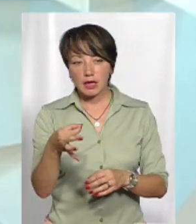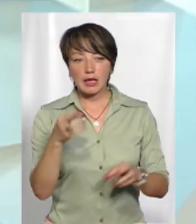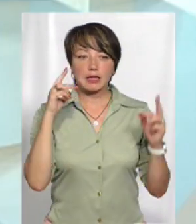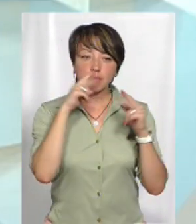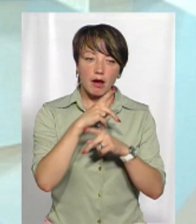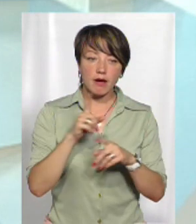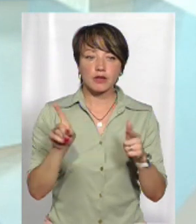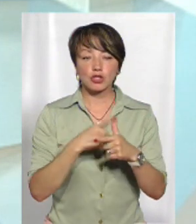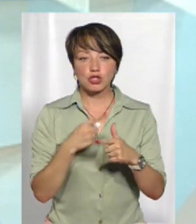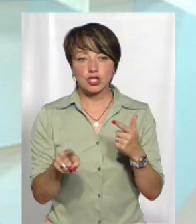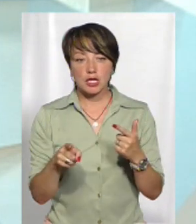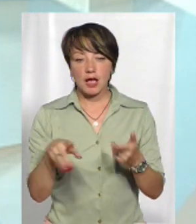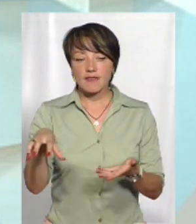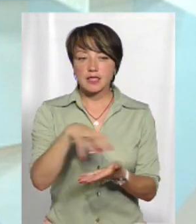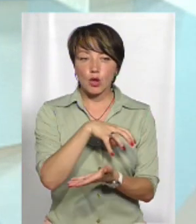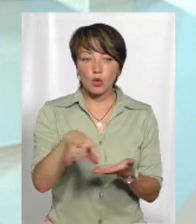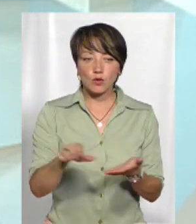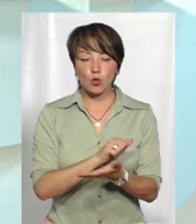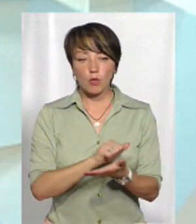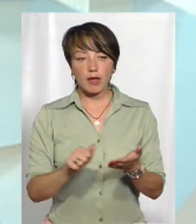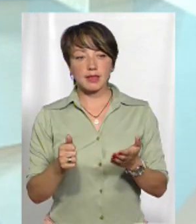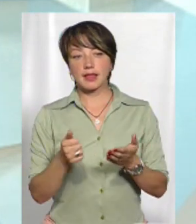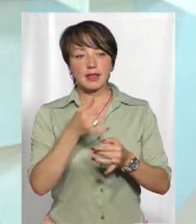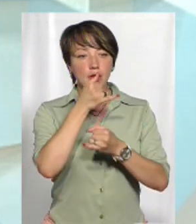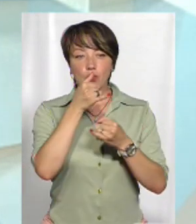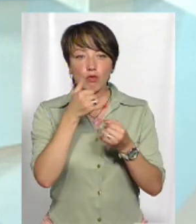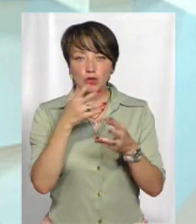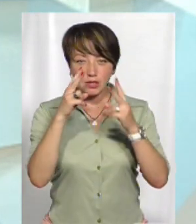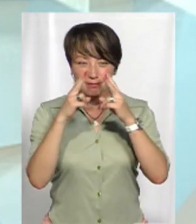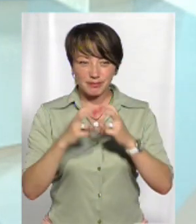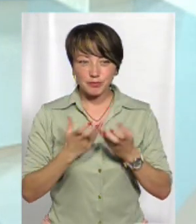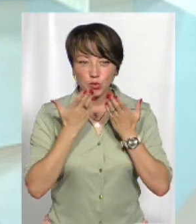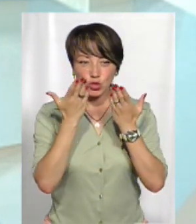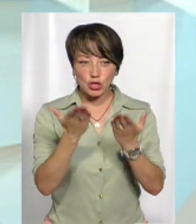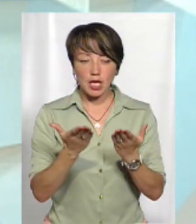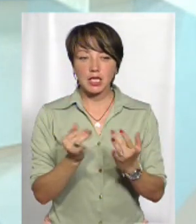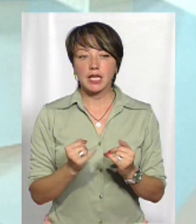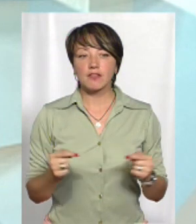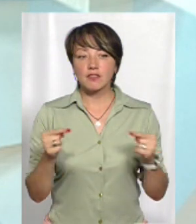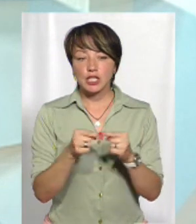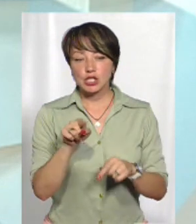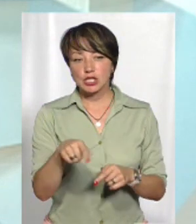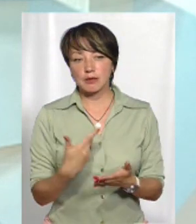неправильно чи відсканований документ не можна розпізнати